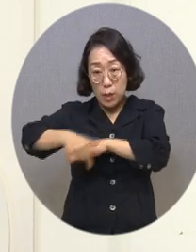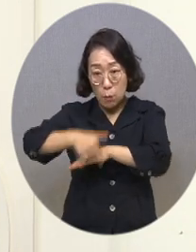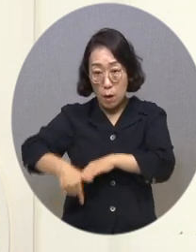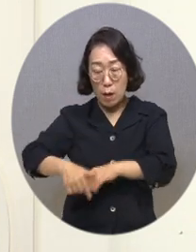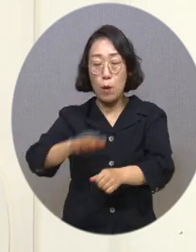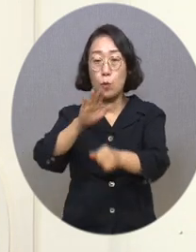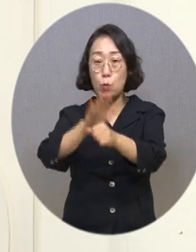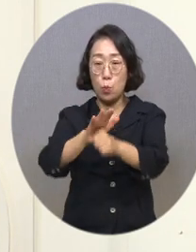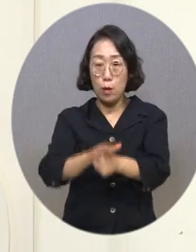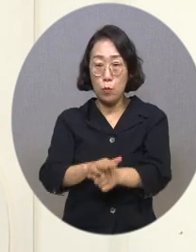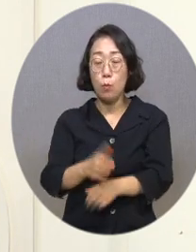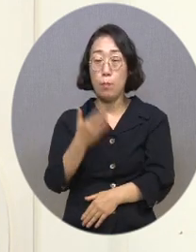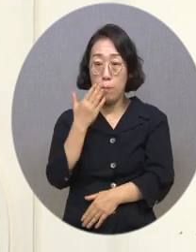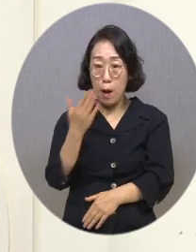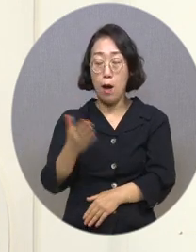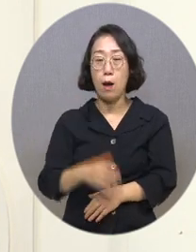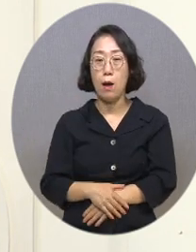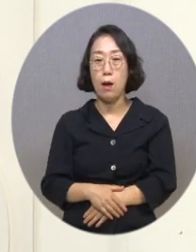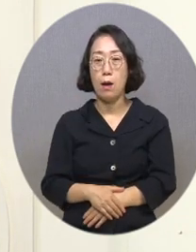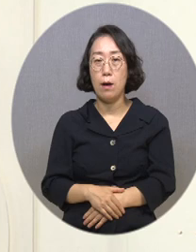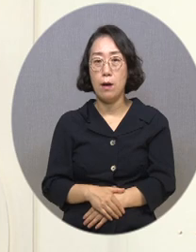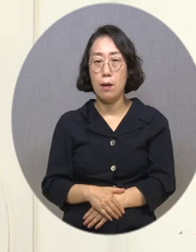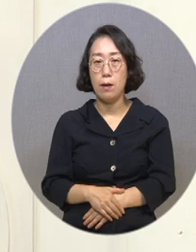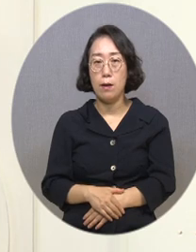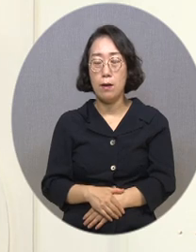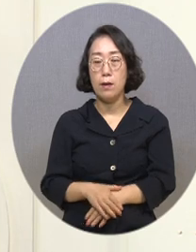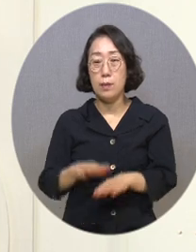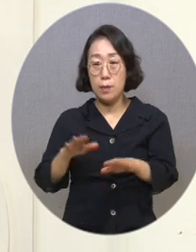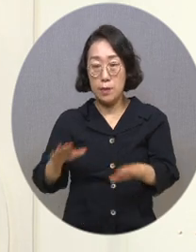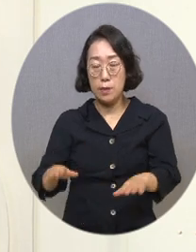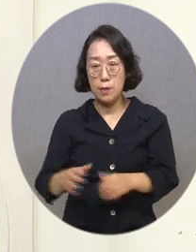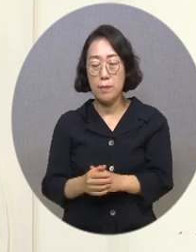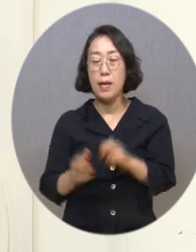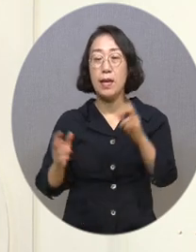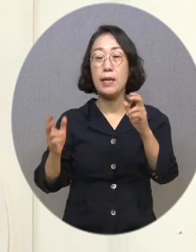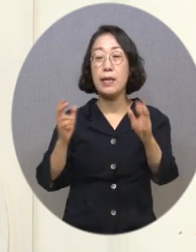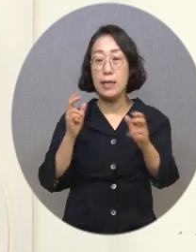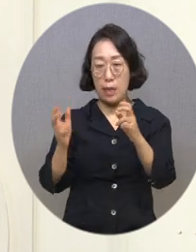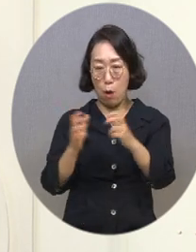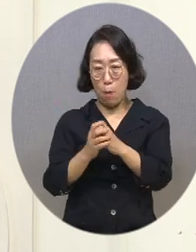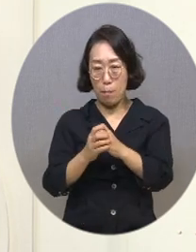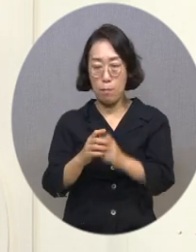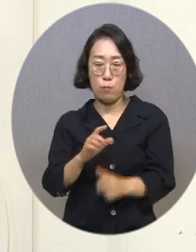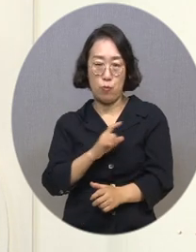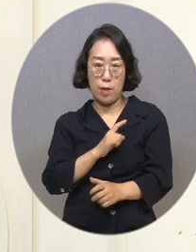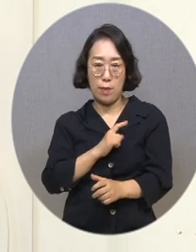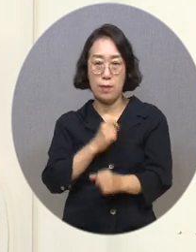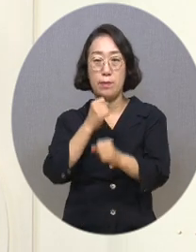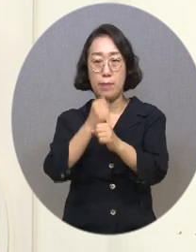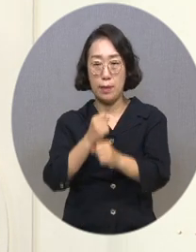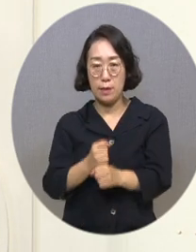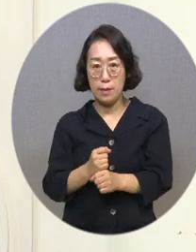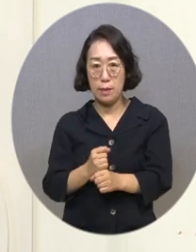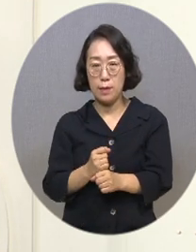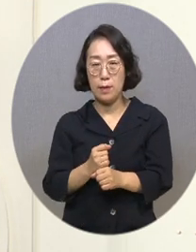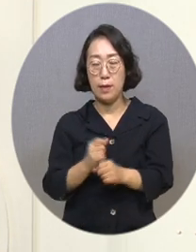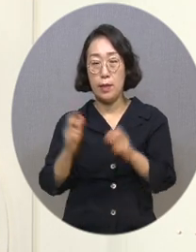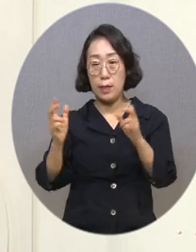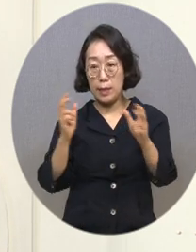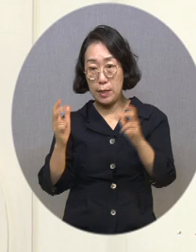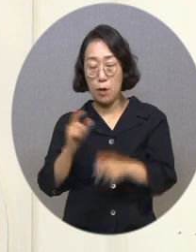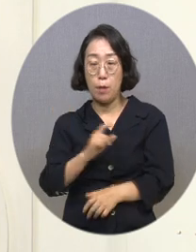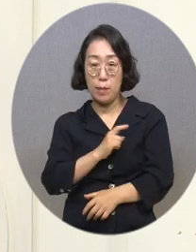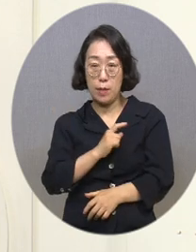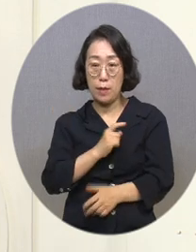도와드리고 제작해드리는 것도 하고 있어요. 그래서 이제는 기업 브랜딩까지 나갔어요. 그래서 기업의 브랜딩,